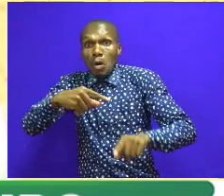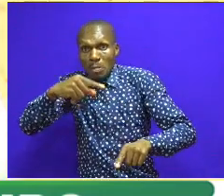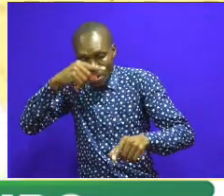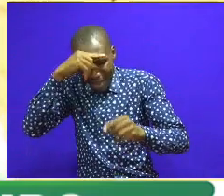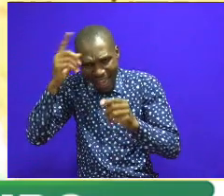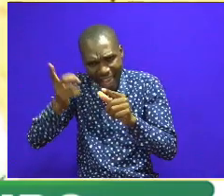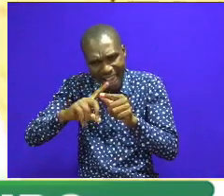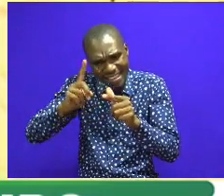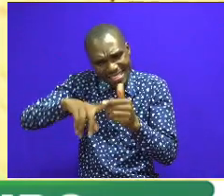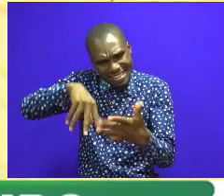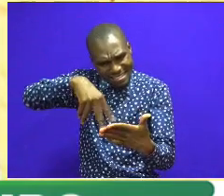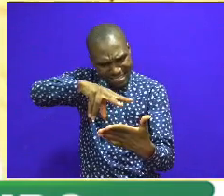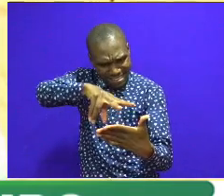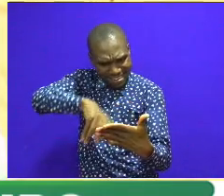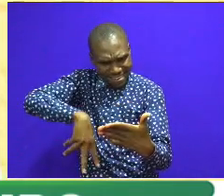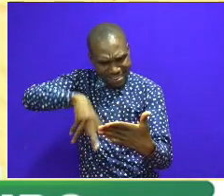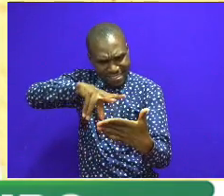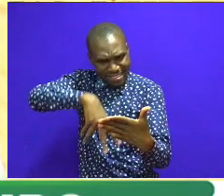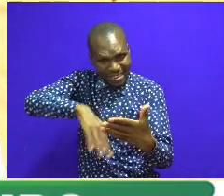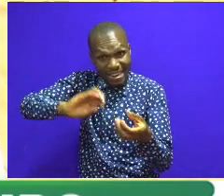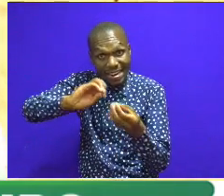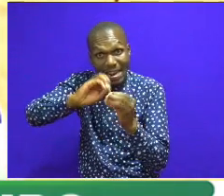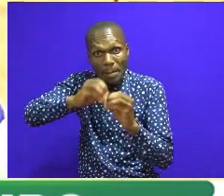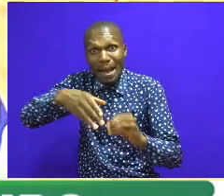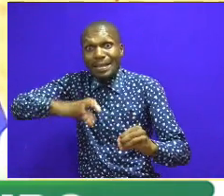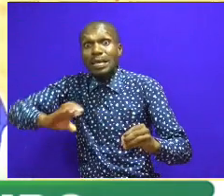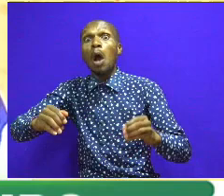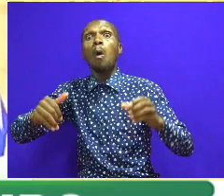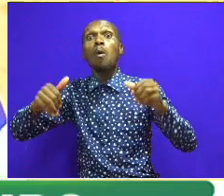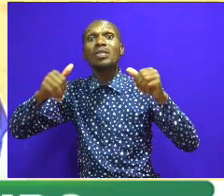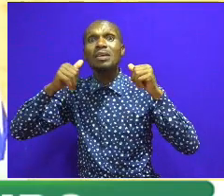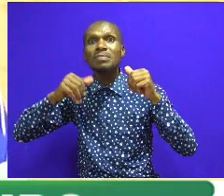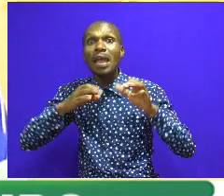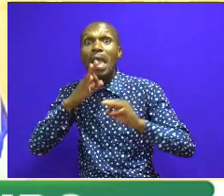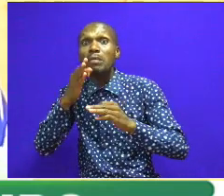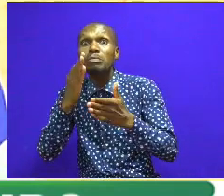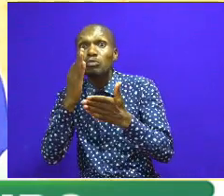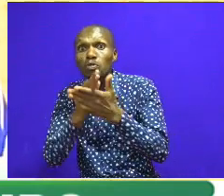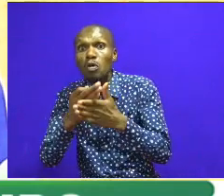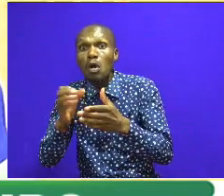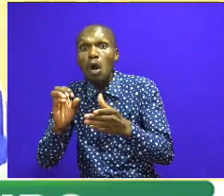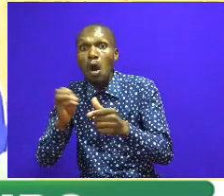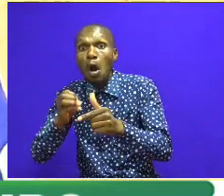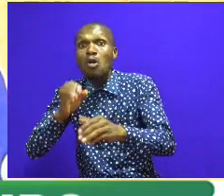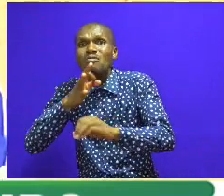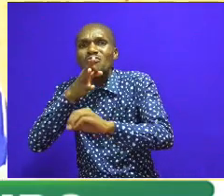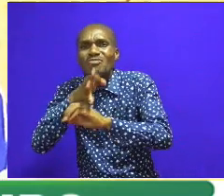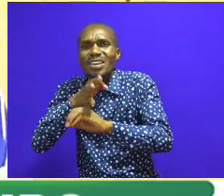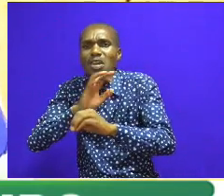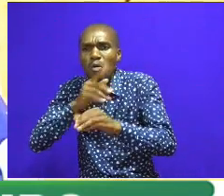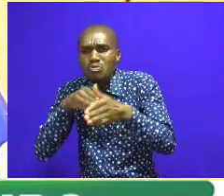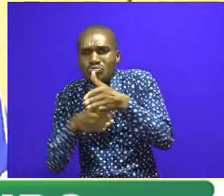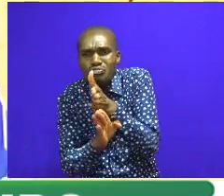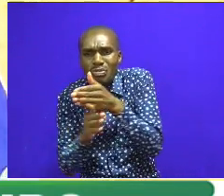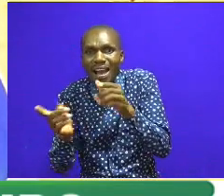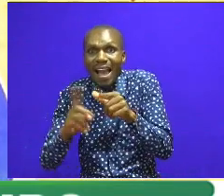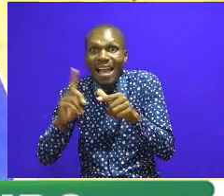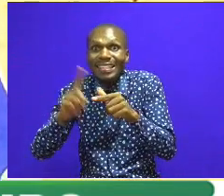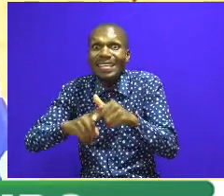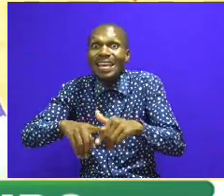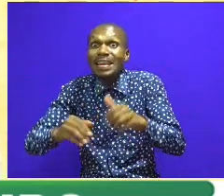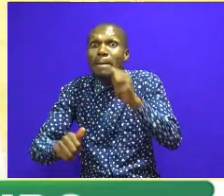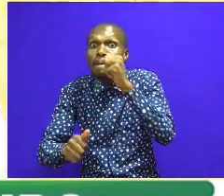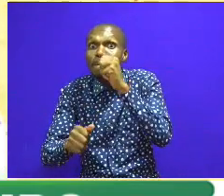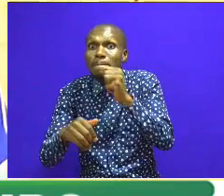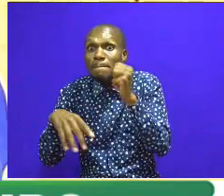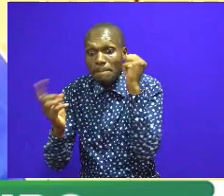richina ambachikuruwa unyamira kaunti. Nchiro richino. Osinibi ntubigwe tuku morangu wa nyuma. Ondubu ensi oetito morangu wa nyuma. Afeste consequences.